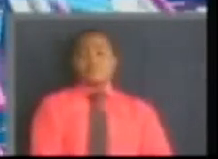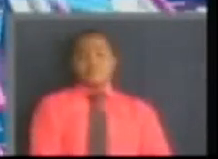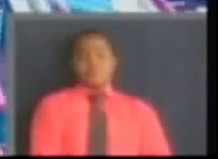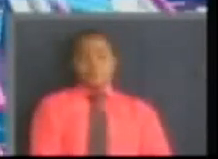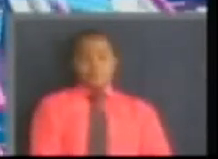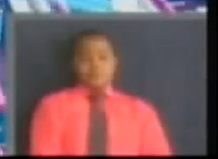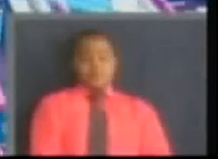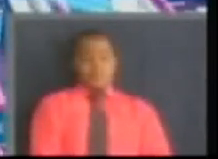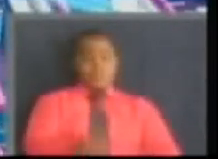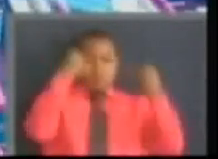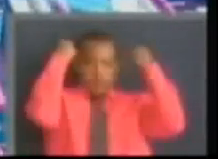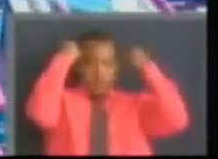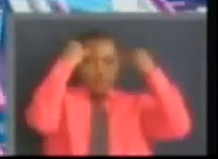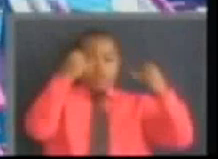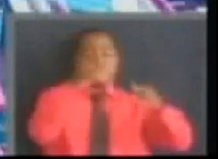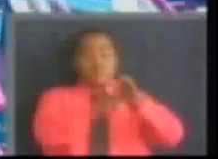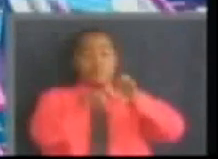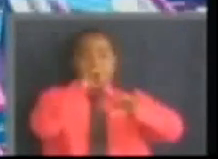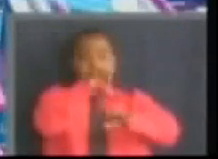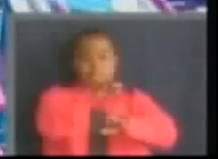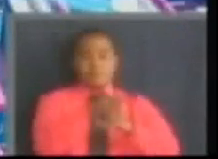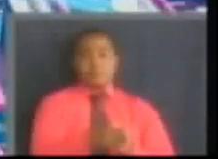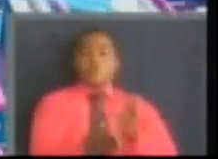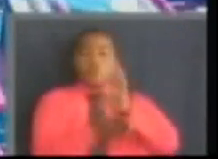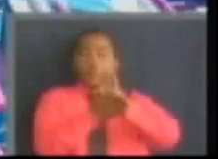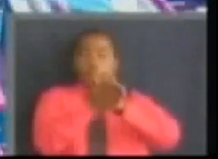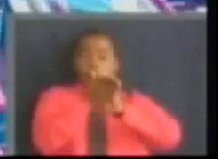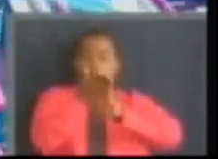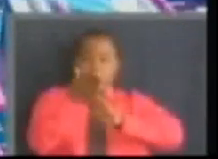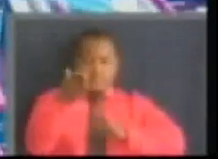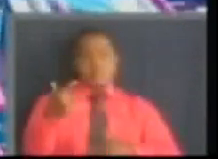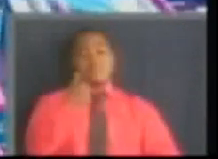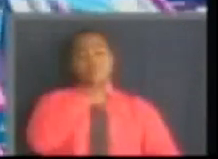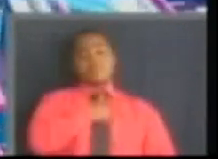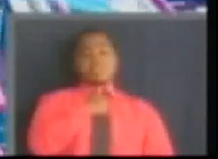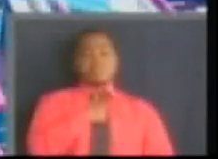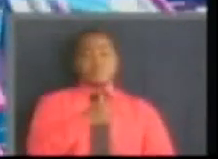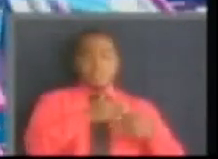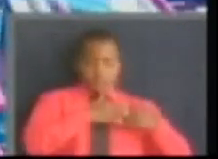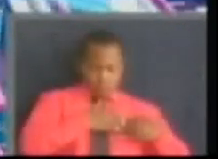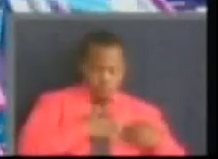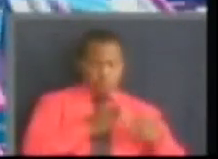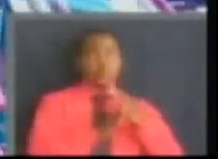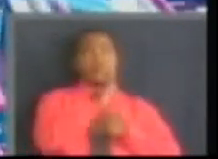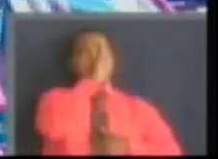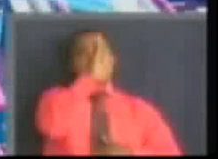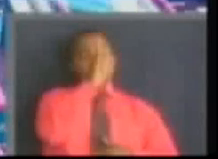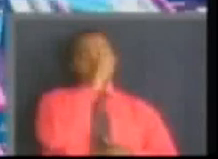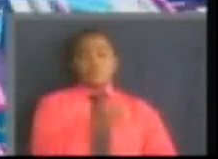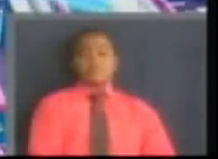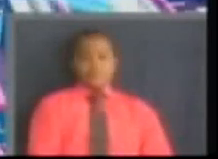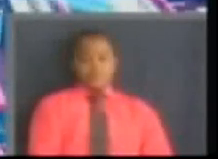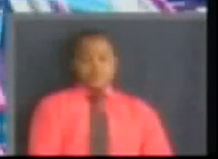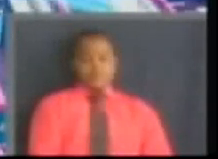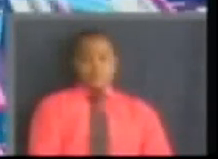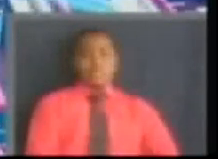Mheshimiwa mwenyekiti, awali ya yote na mimi kwanza namshukuru Mwenyezi Mungu,